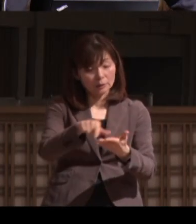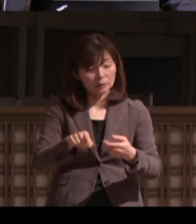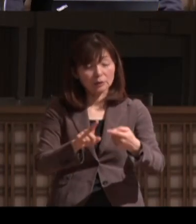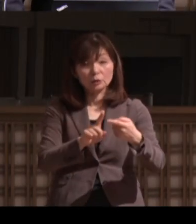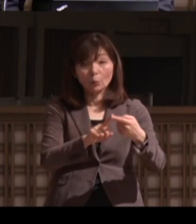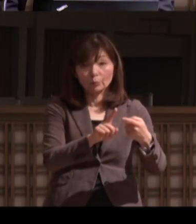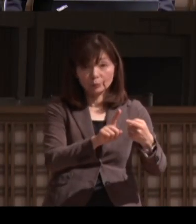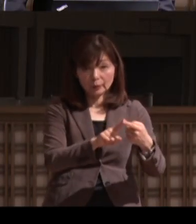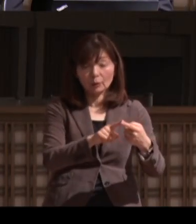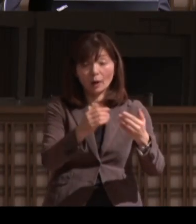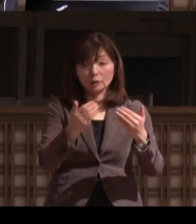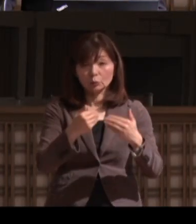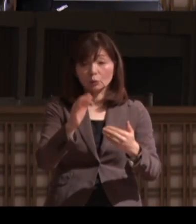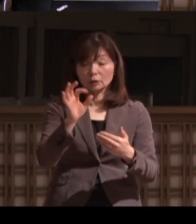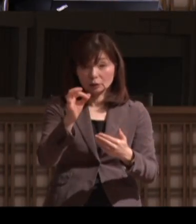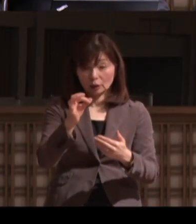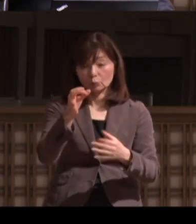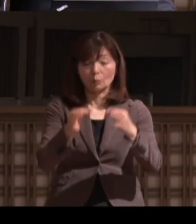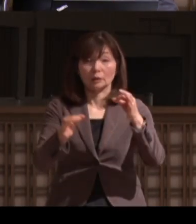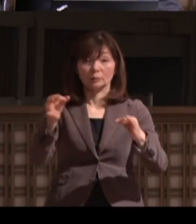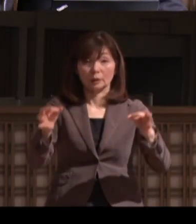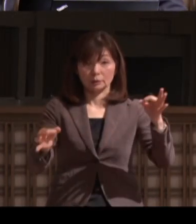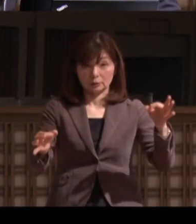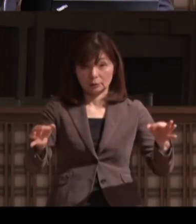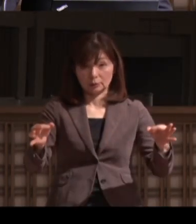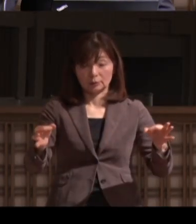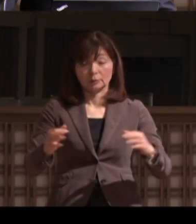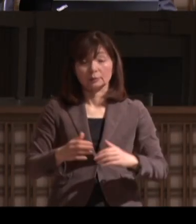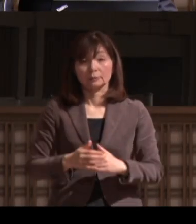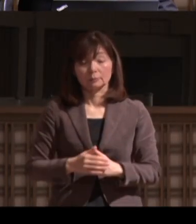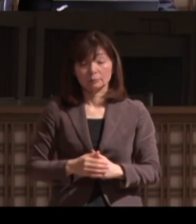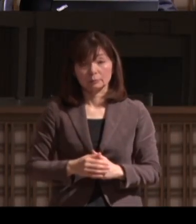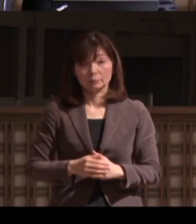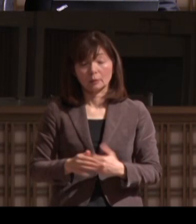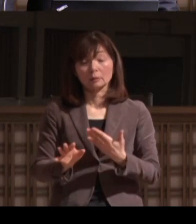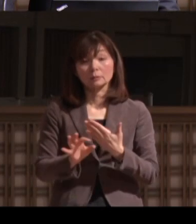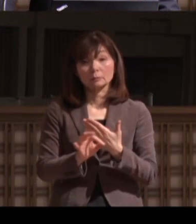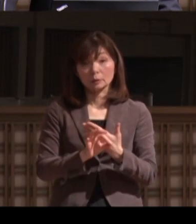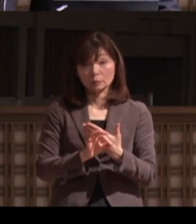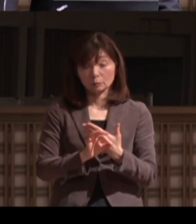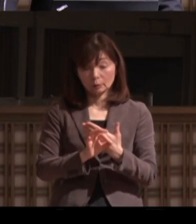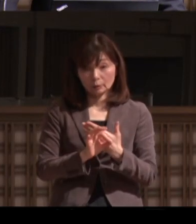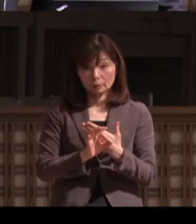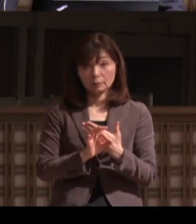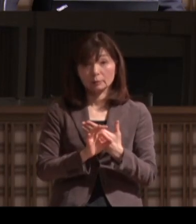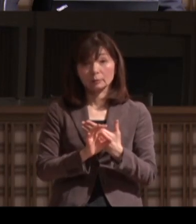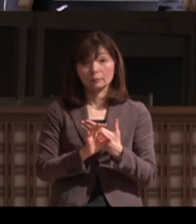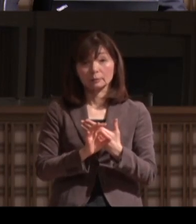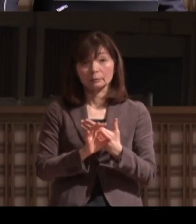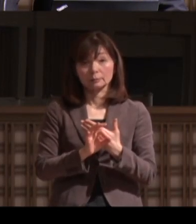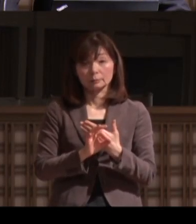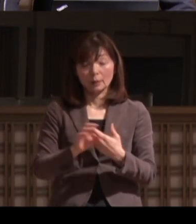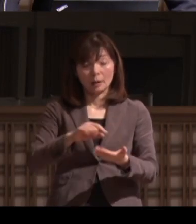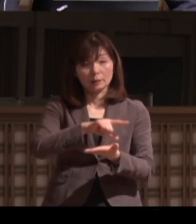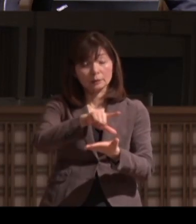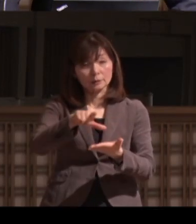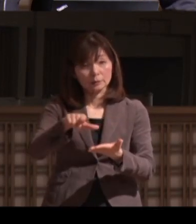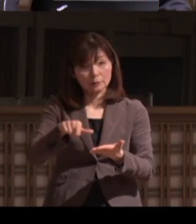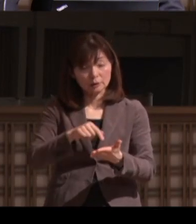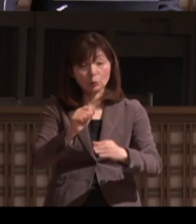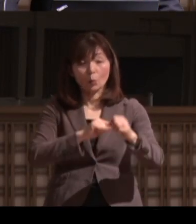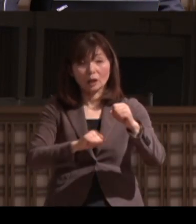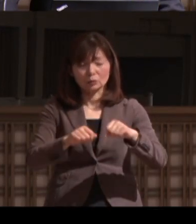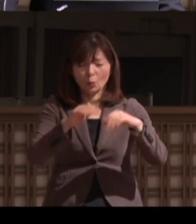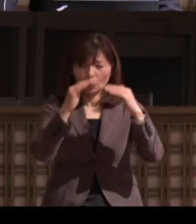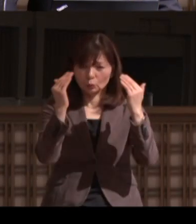お金は違ってきますがもう極端な例で言いますとほぼ地域活動に対してお